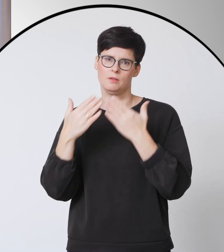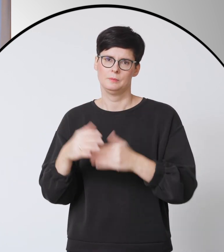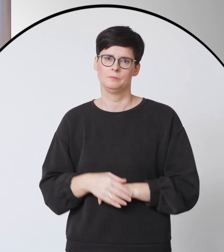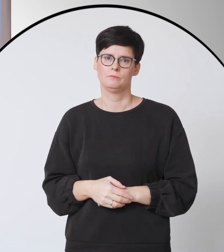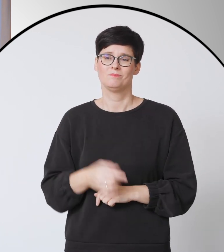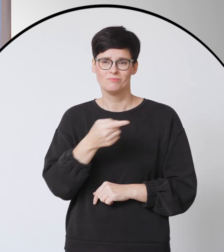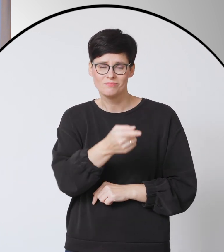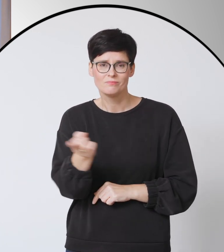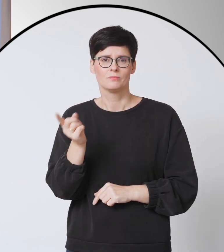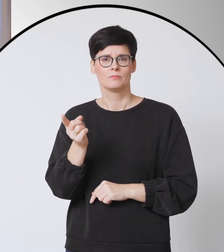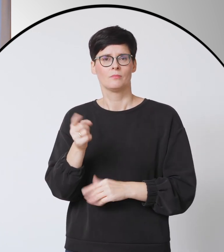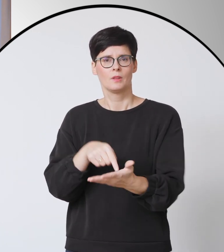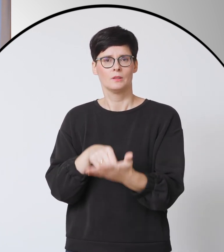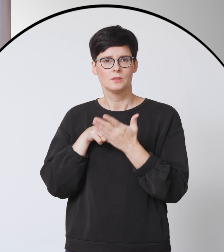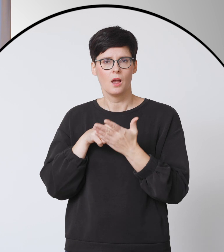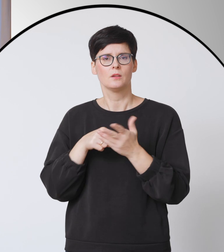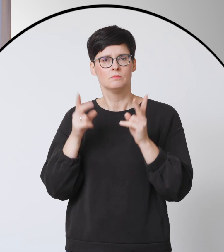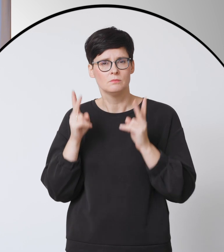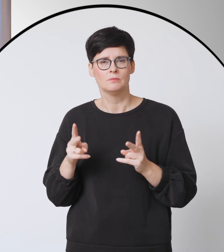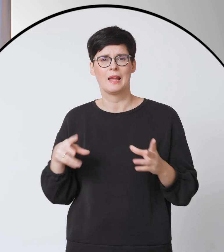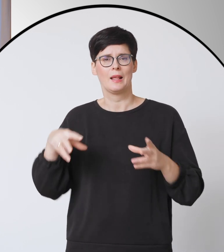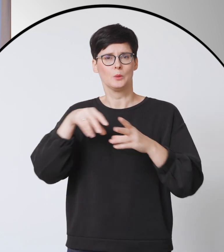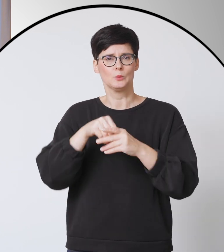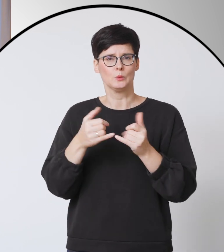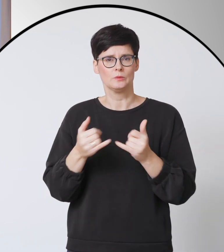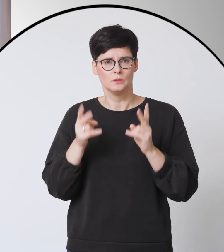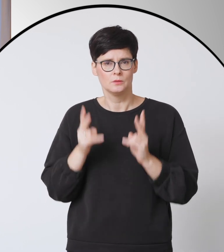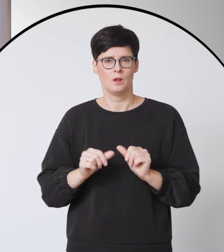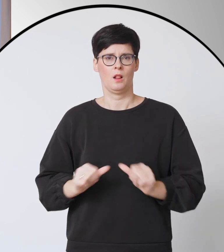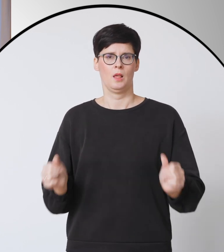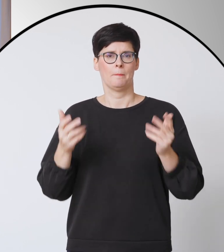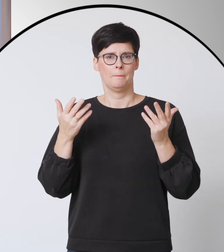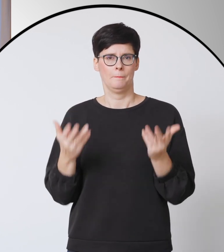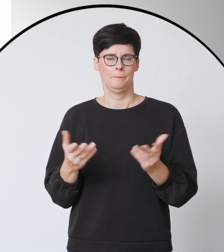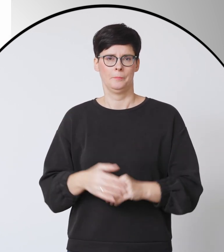aussprechen, dass Sie uns zeigen, wie Inklusion gelebt werden kann und soll.